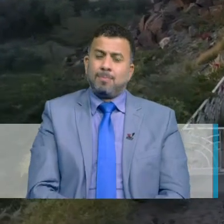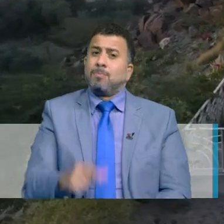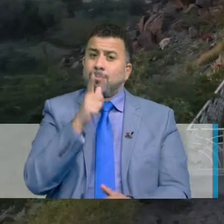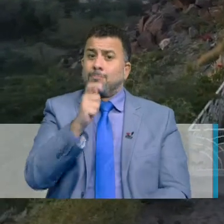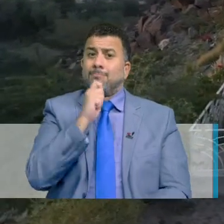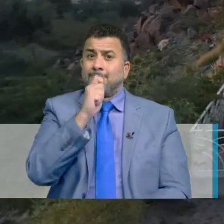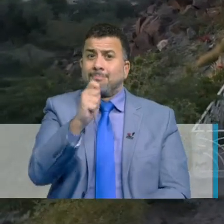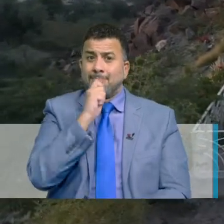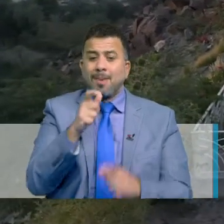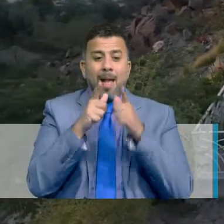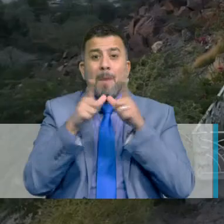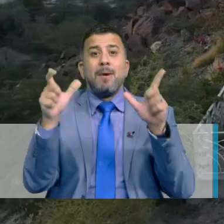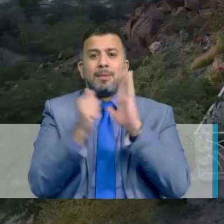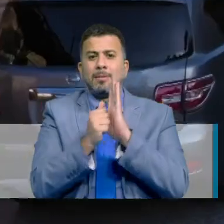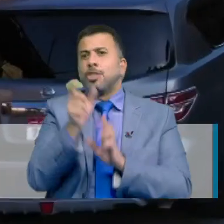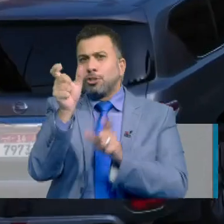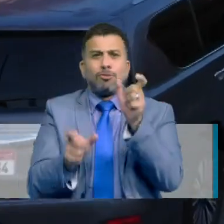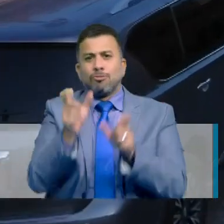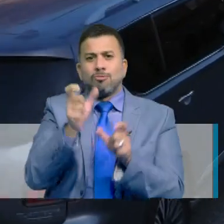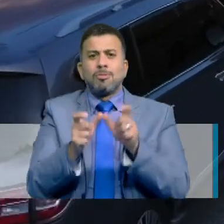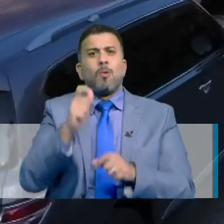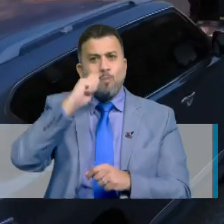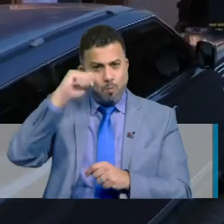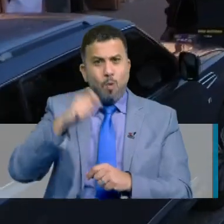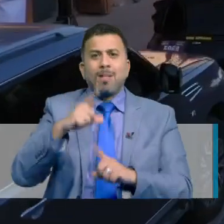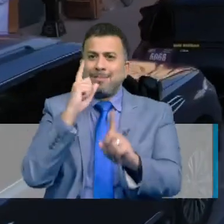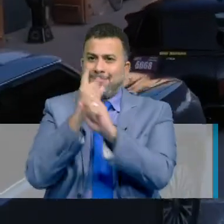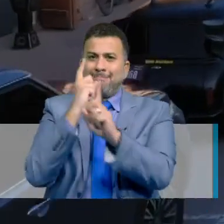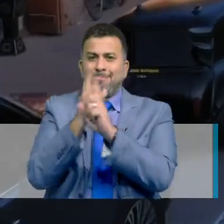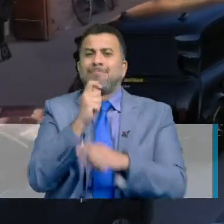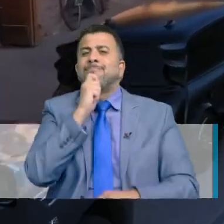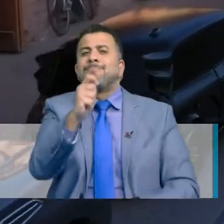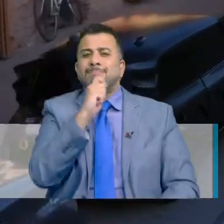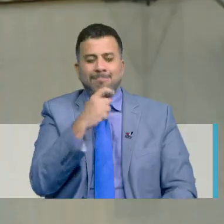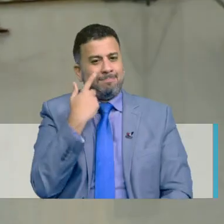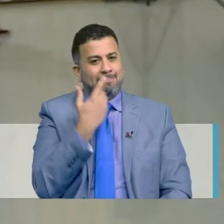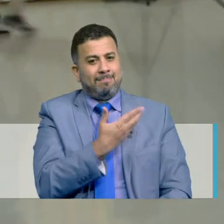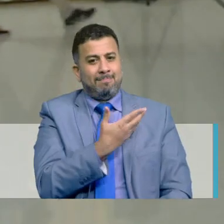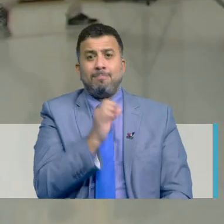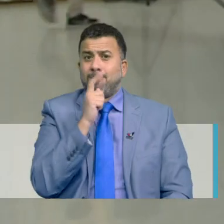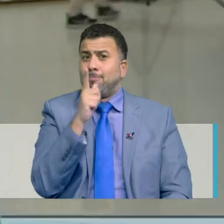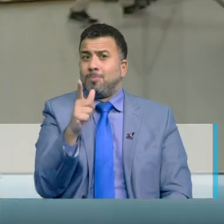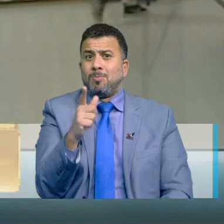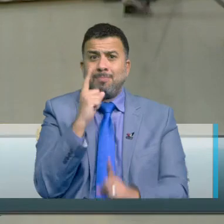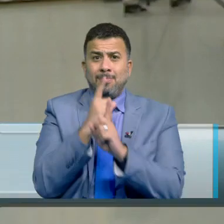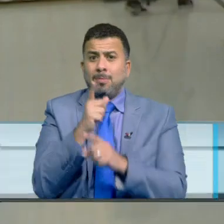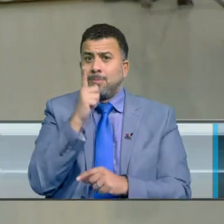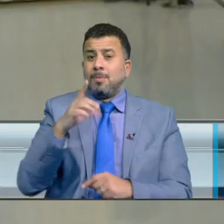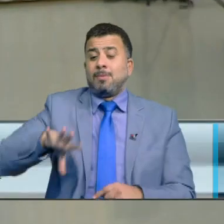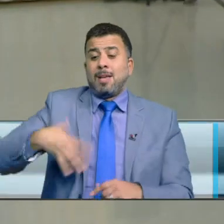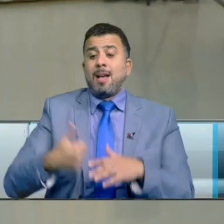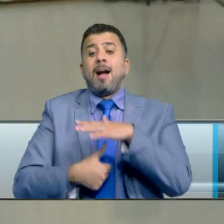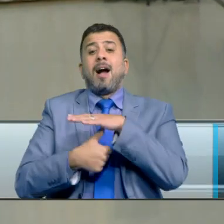الدار بدورها التقت بعدد من الشخصيات وأهالي المدينة وأضافوا لها التالي. هذا ما رسمه صاحب